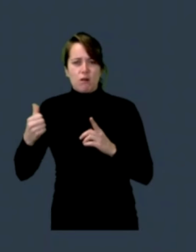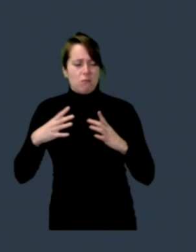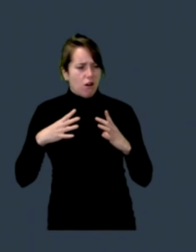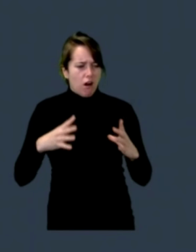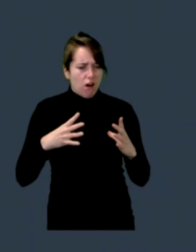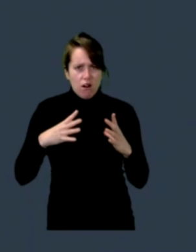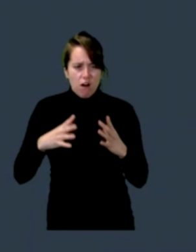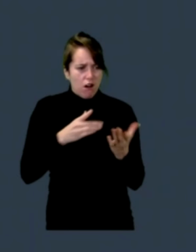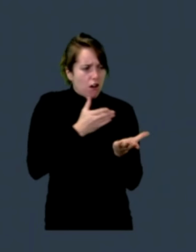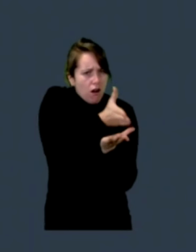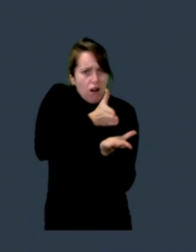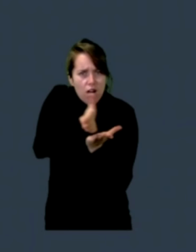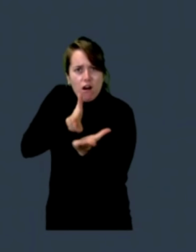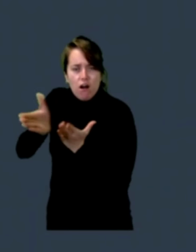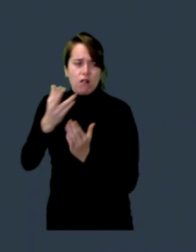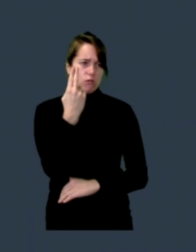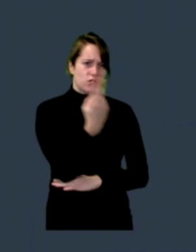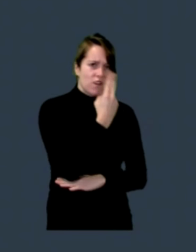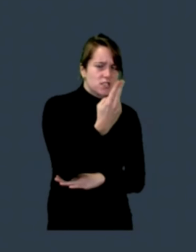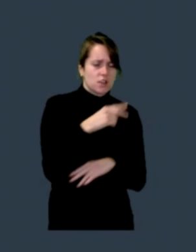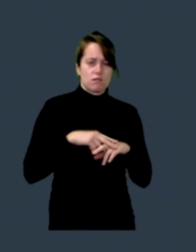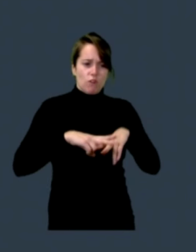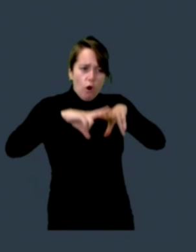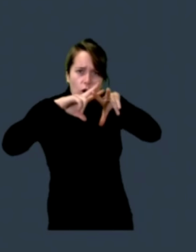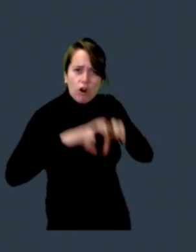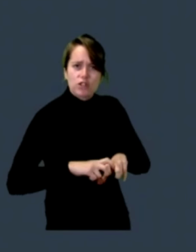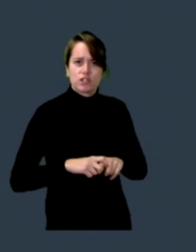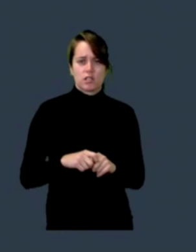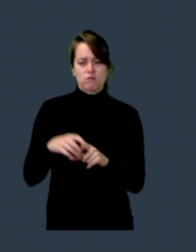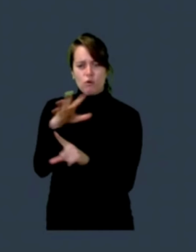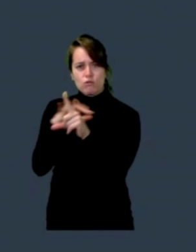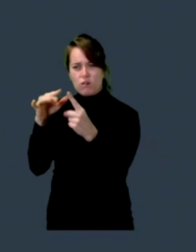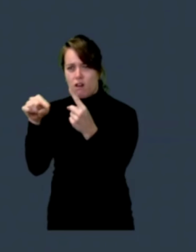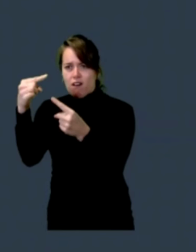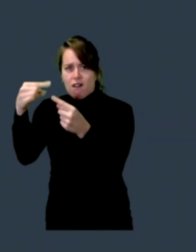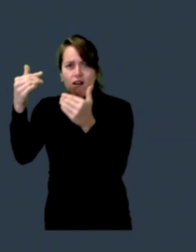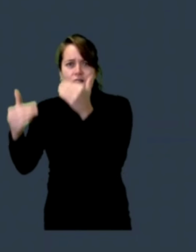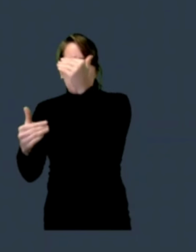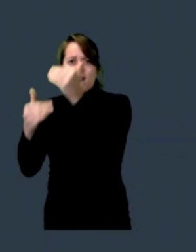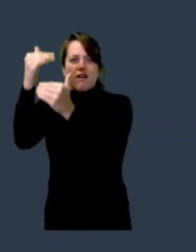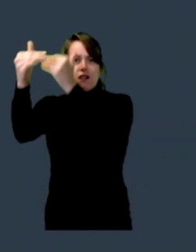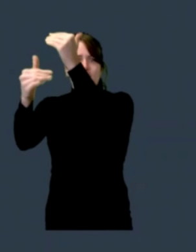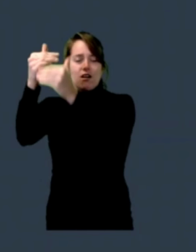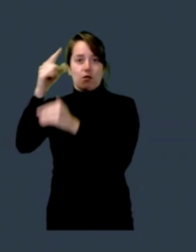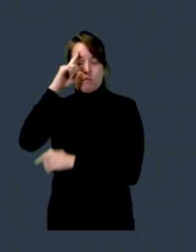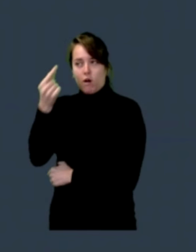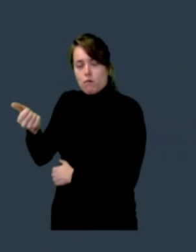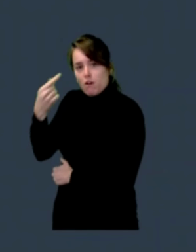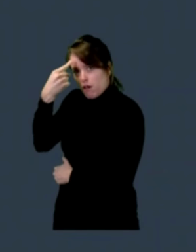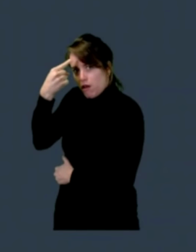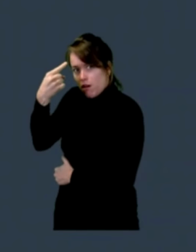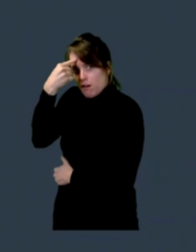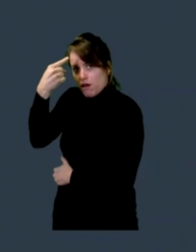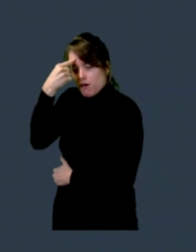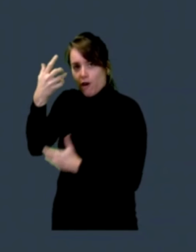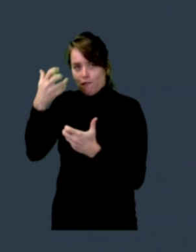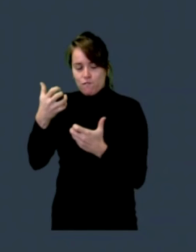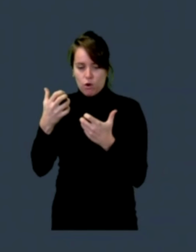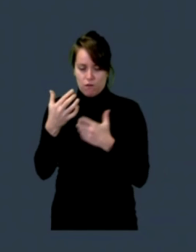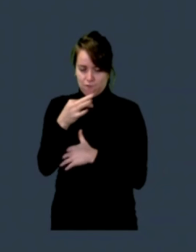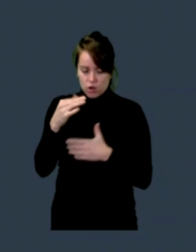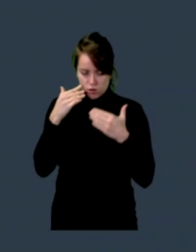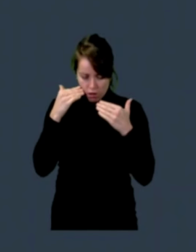ceux qui étaient l'université, la recherche, les engagements sociétaux, pour faire en sorte, ce qui était son obsession, de projeter la France vers